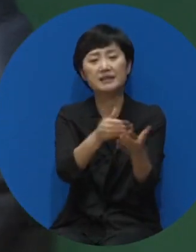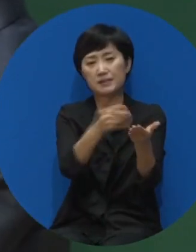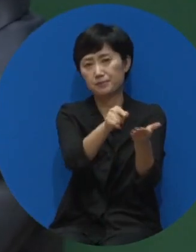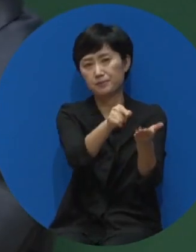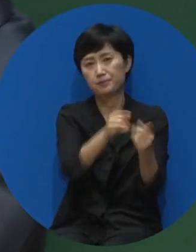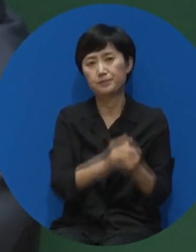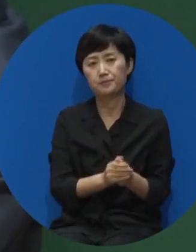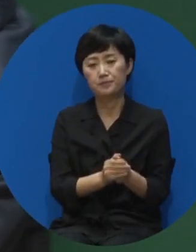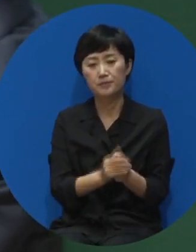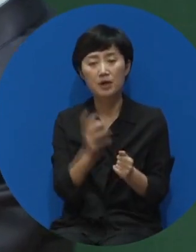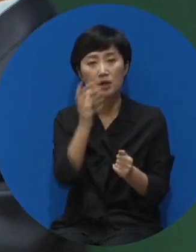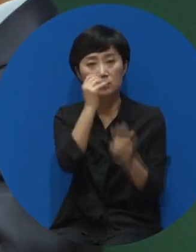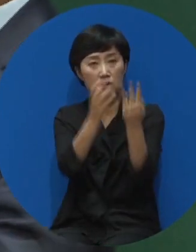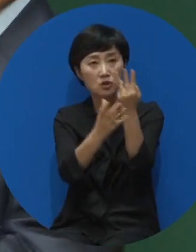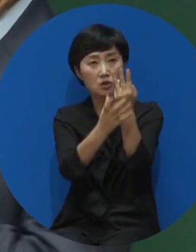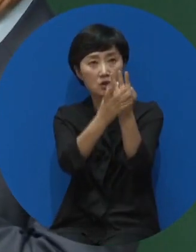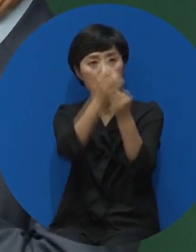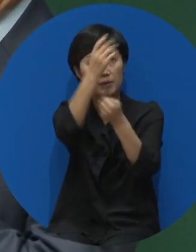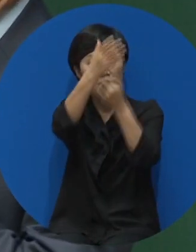오는 삼초월이.